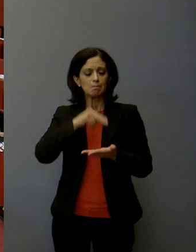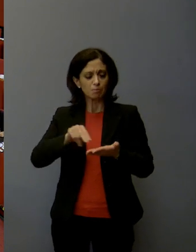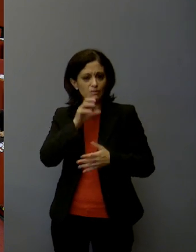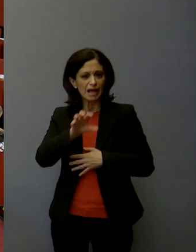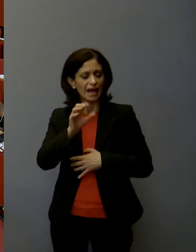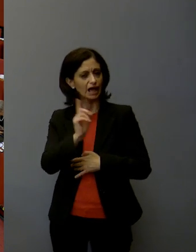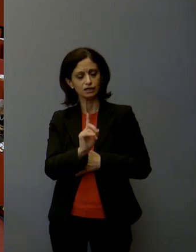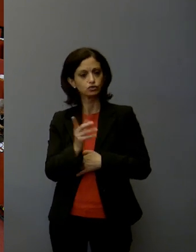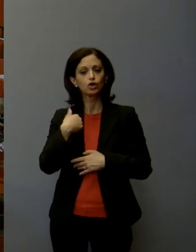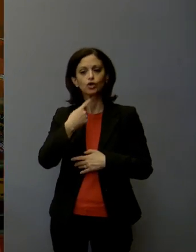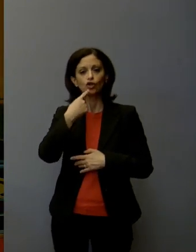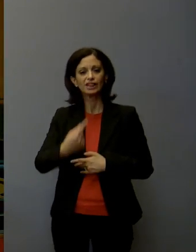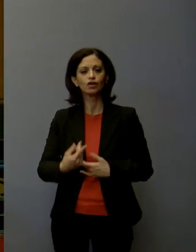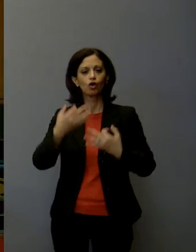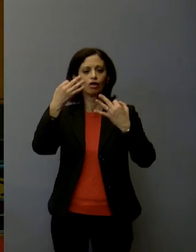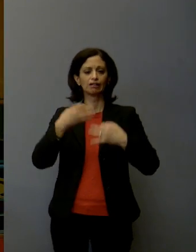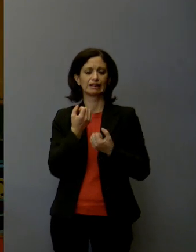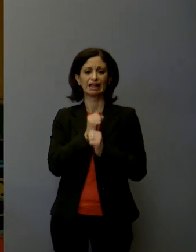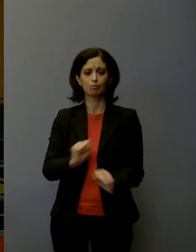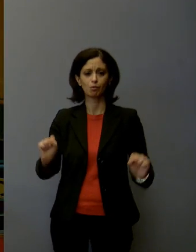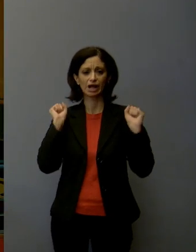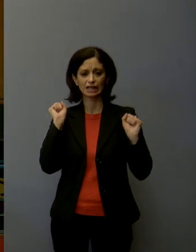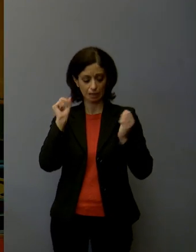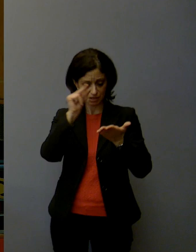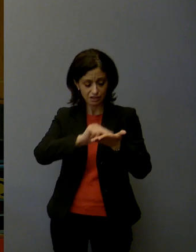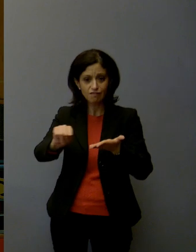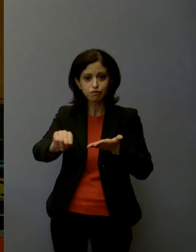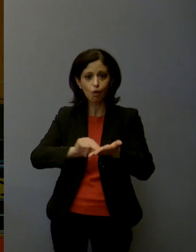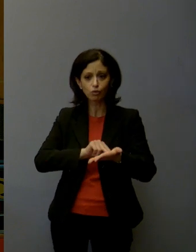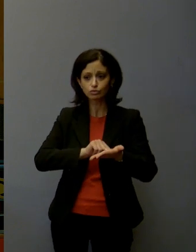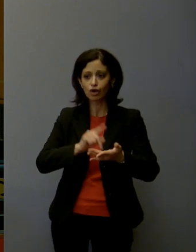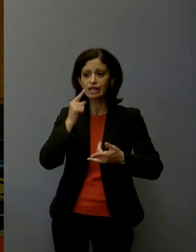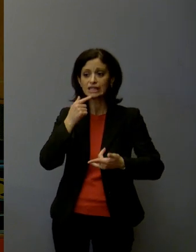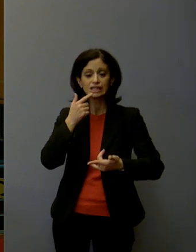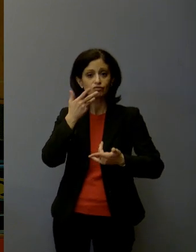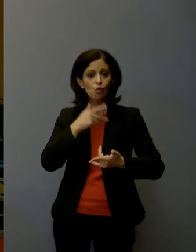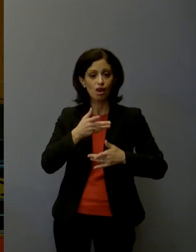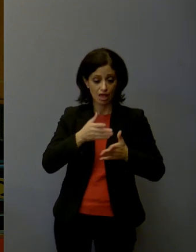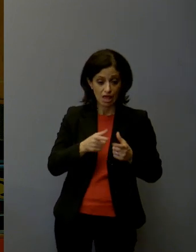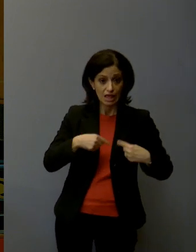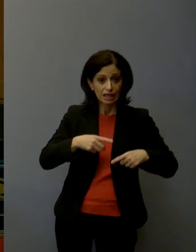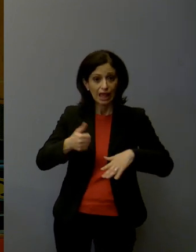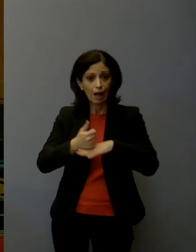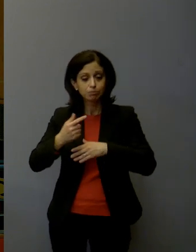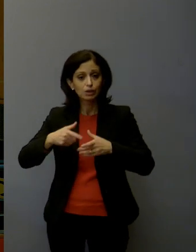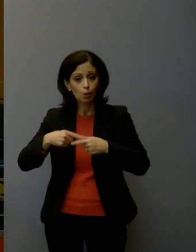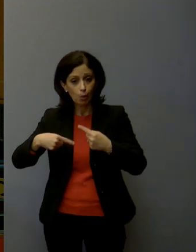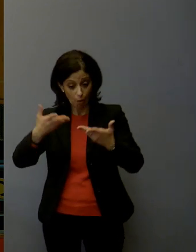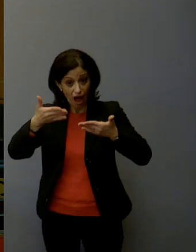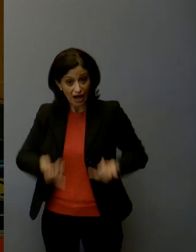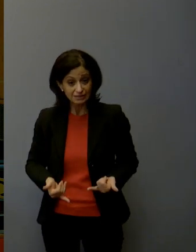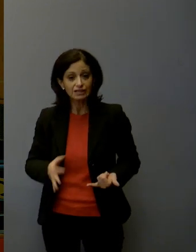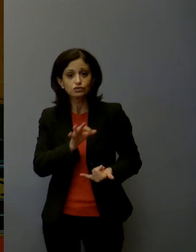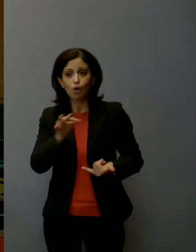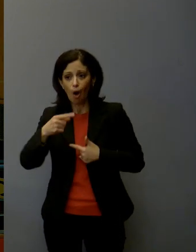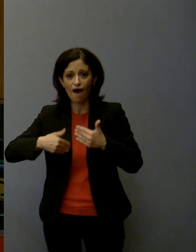metto democraticamente al voto la se andare in capigruppo proseguire le sembra